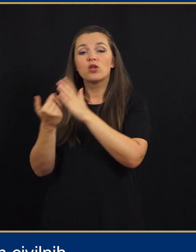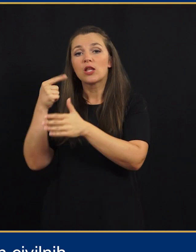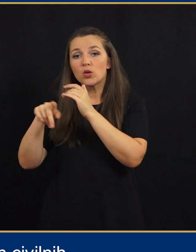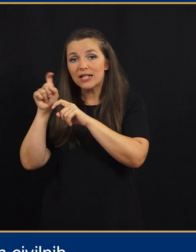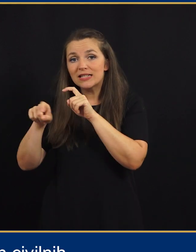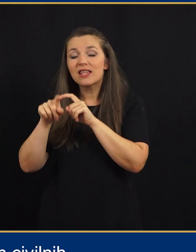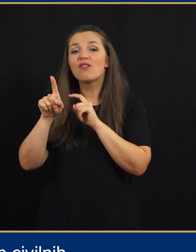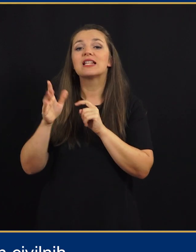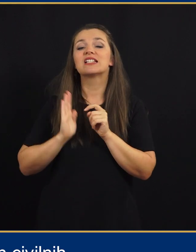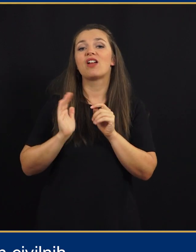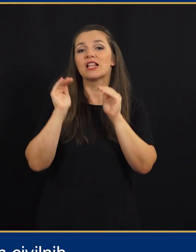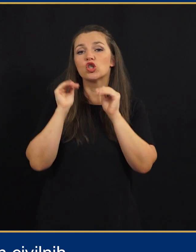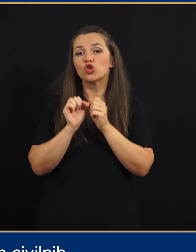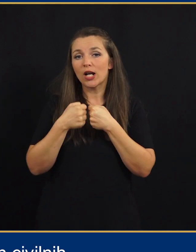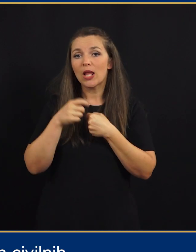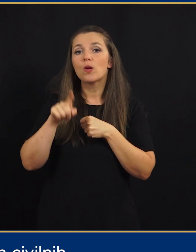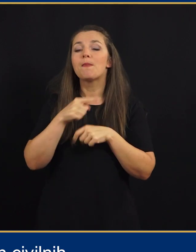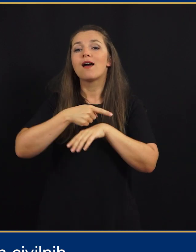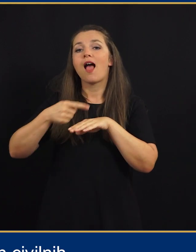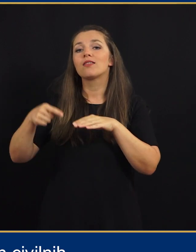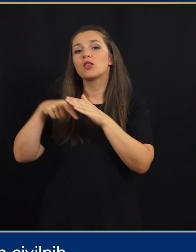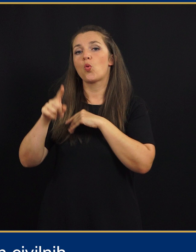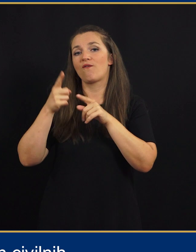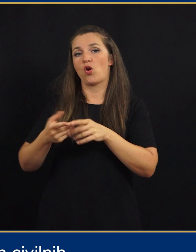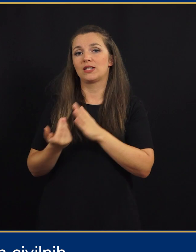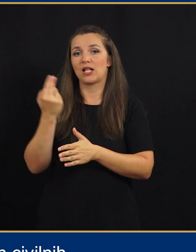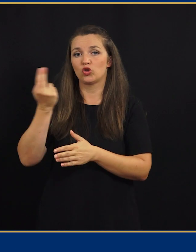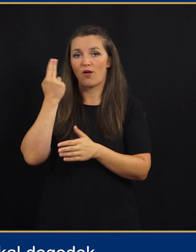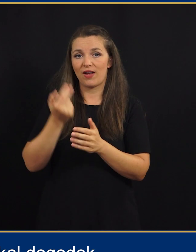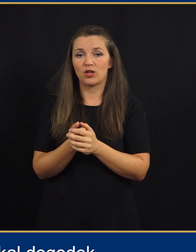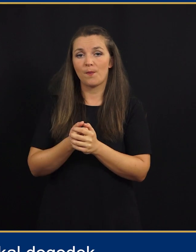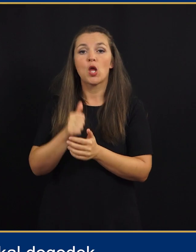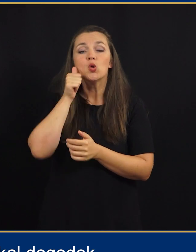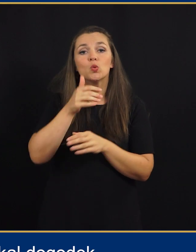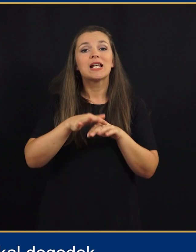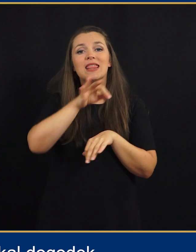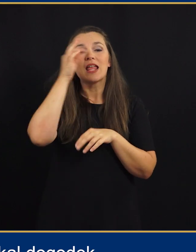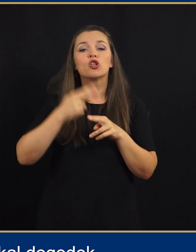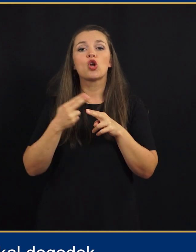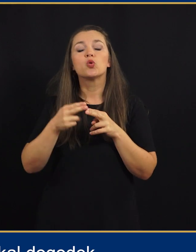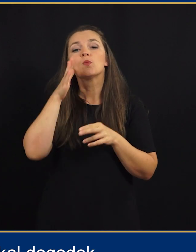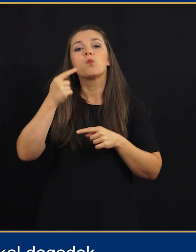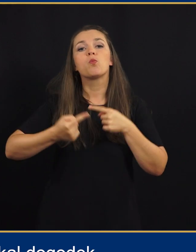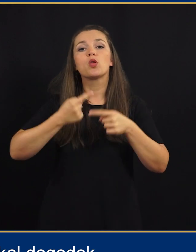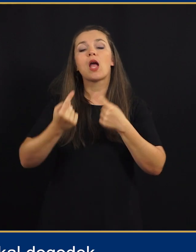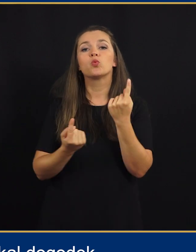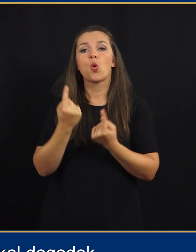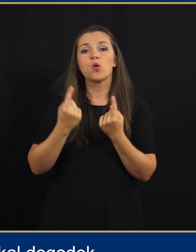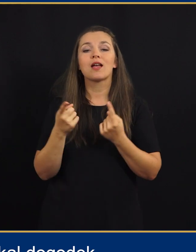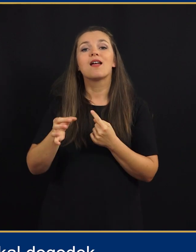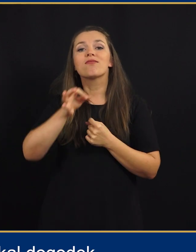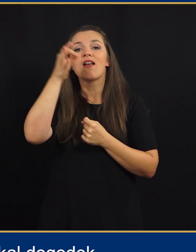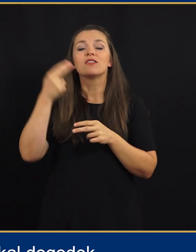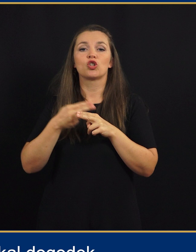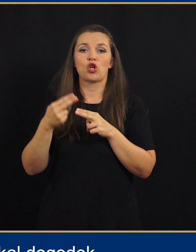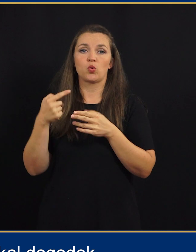notranje zadeve in civilnih žrtev ter ranjenih v vojni za Slovenijo. Jutri na dan državnosti pa bo potekal dogodek Dan